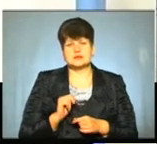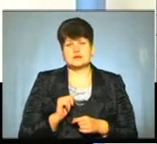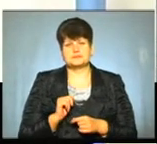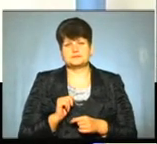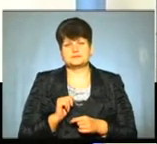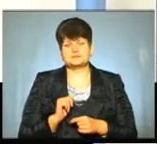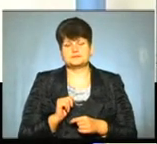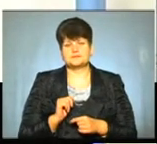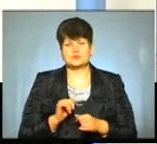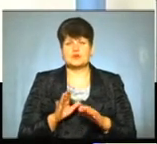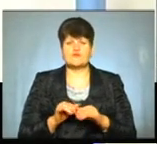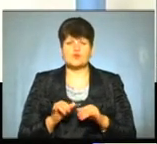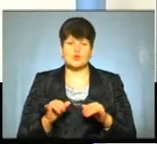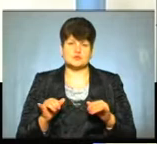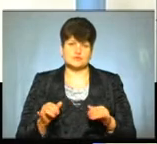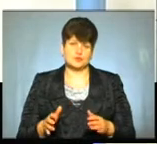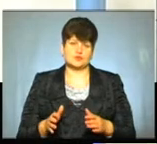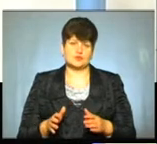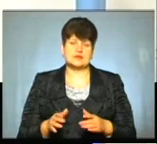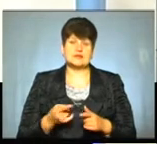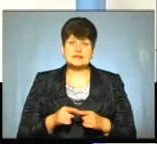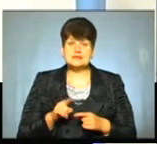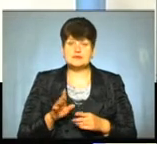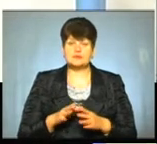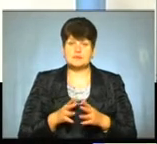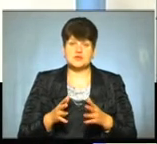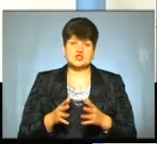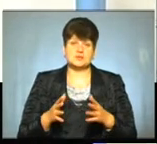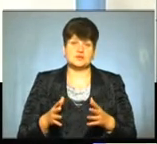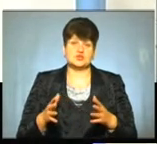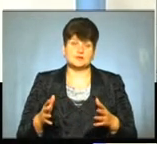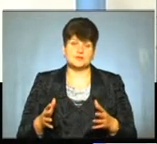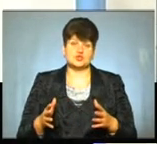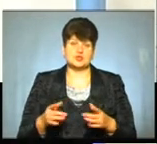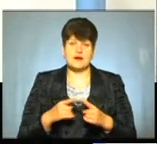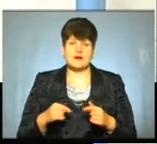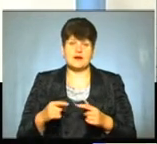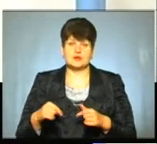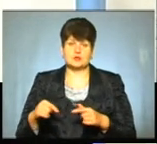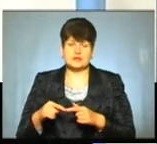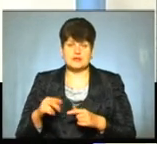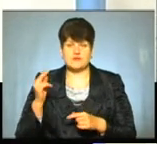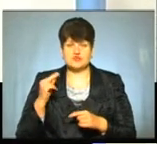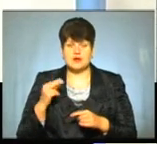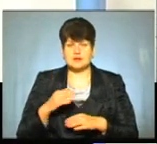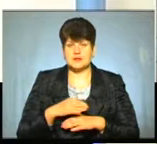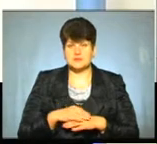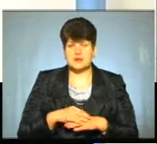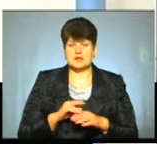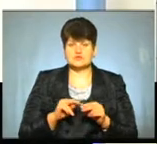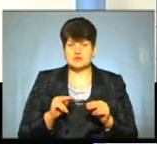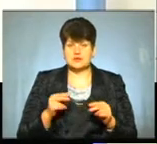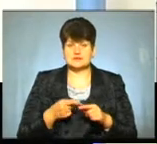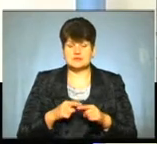в такому в розвитку. Тобто це буде чим раз більше і більше галузей навчальних предметів,